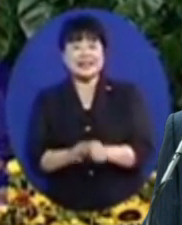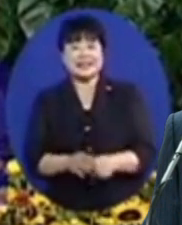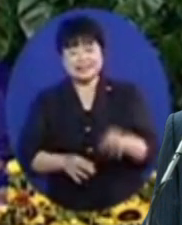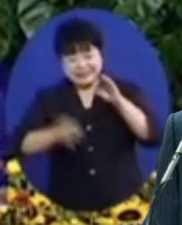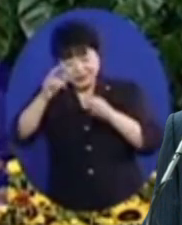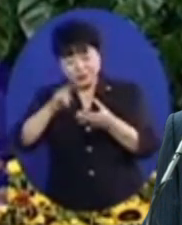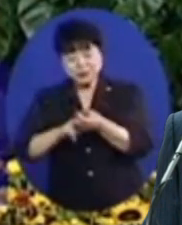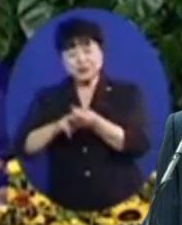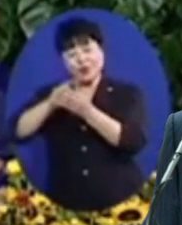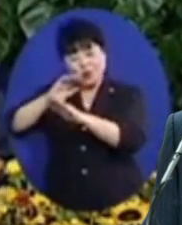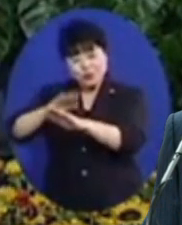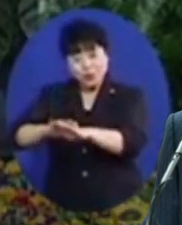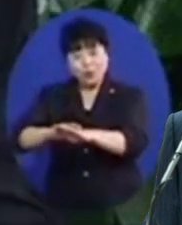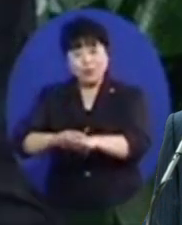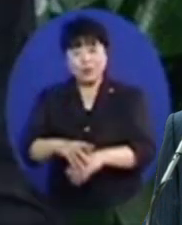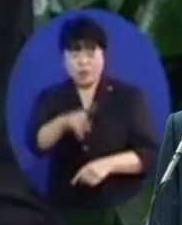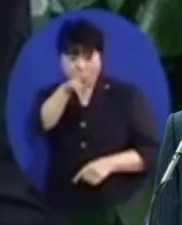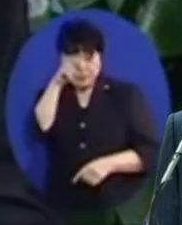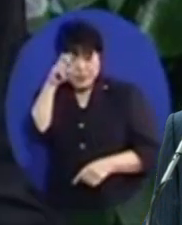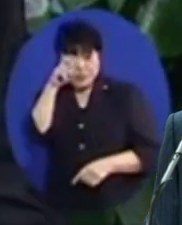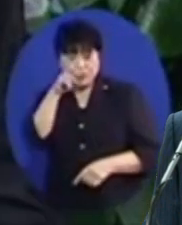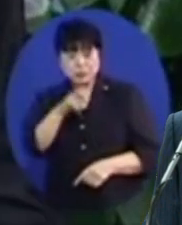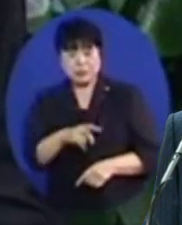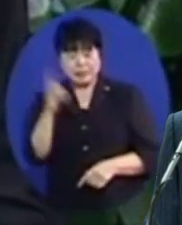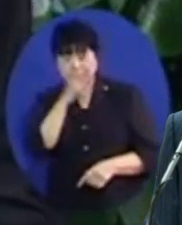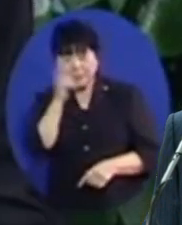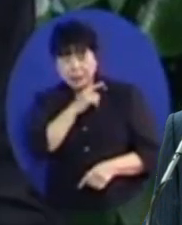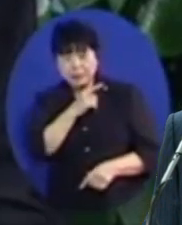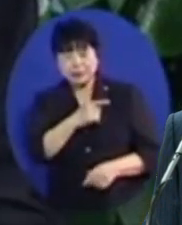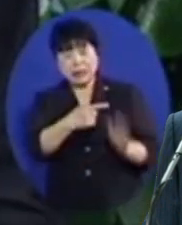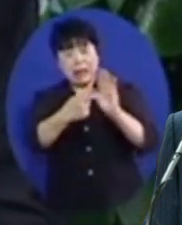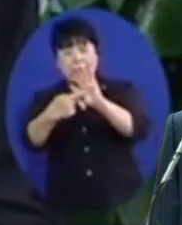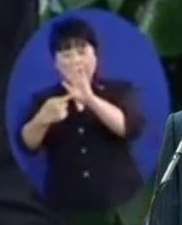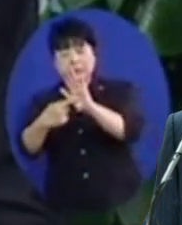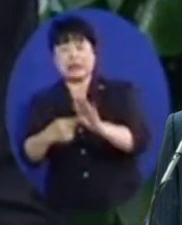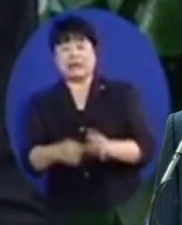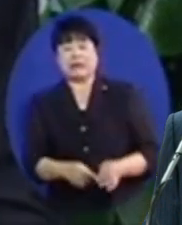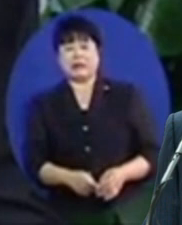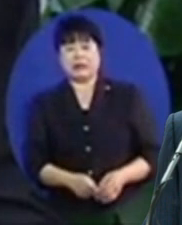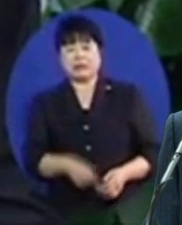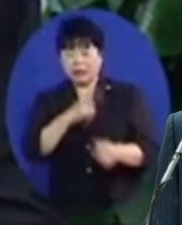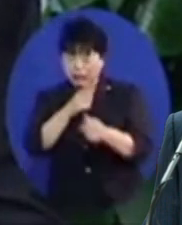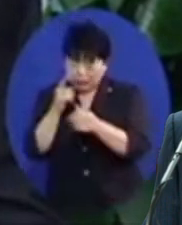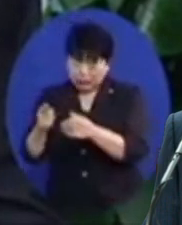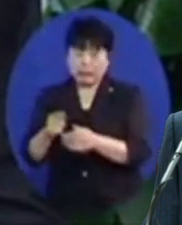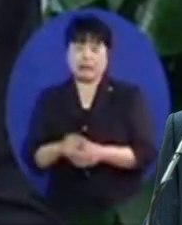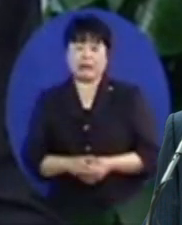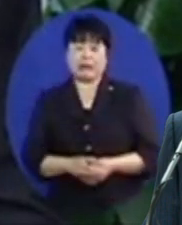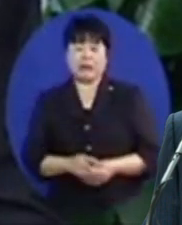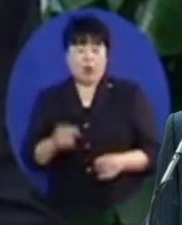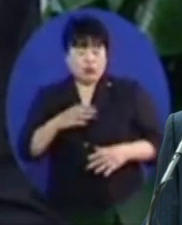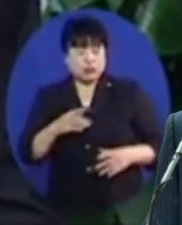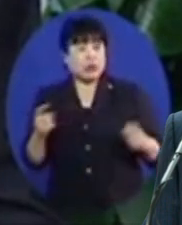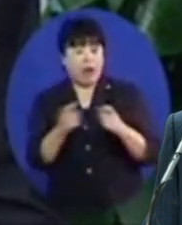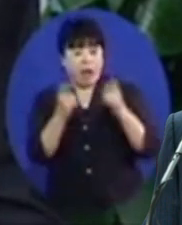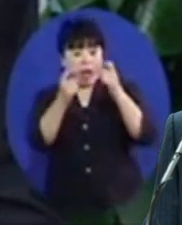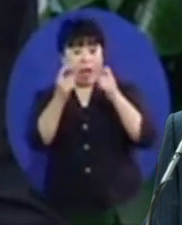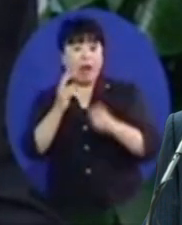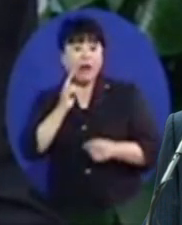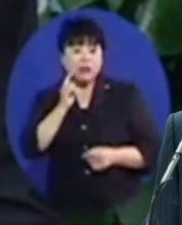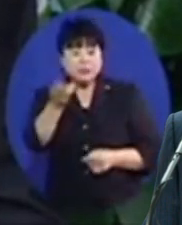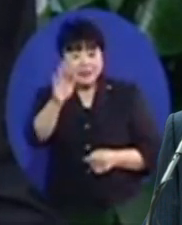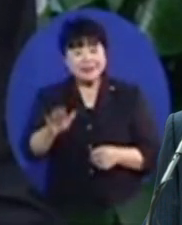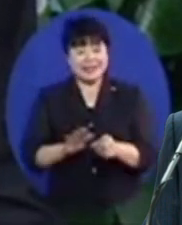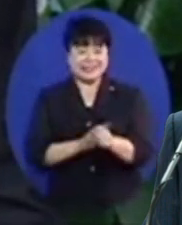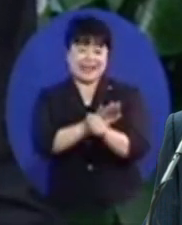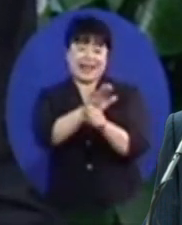일. 미움은 온갖 결점을 다 드러내고 온갖 흉을 다 보고 무서운 다툼을 가져오는 것입니다. 그러나